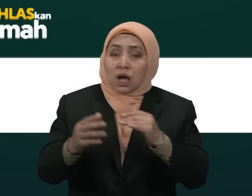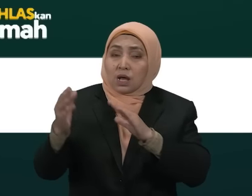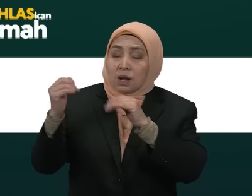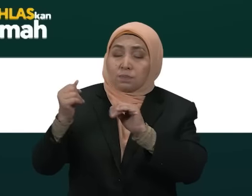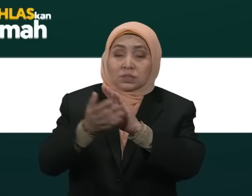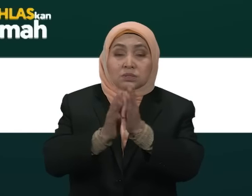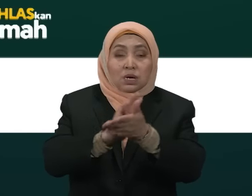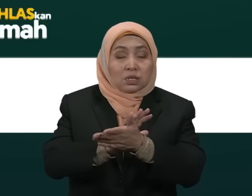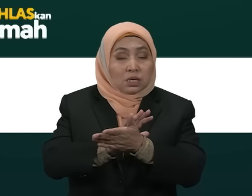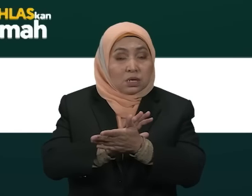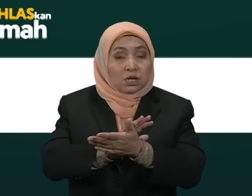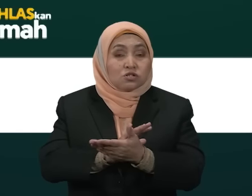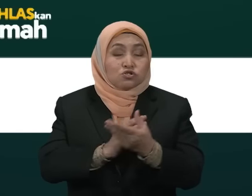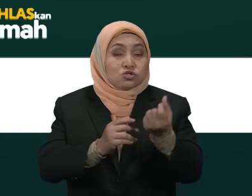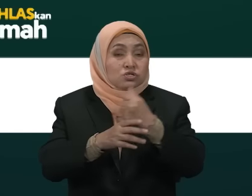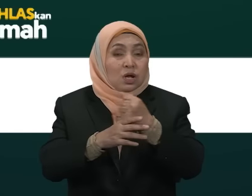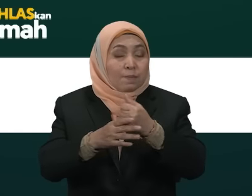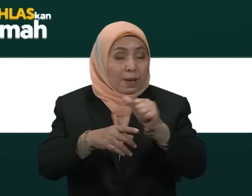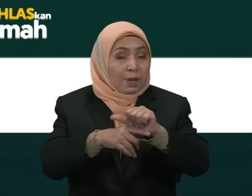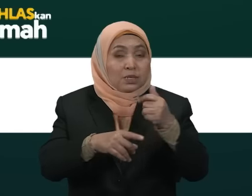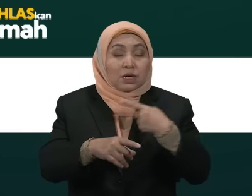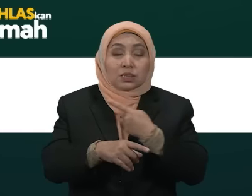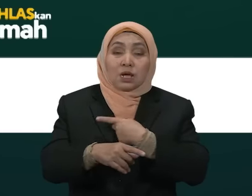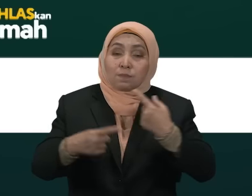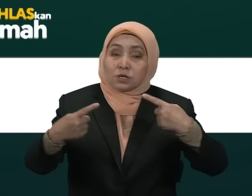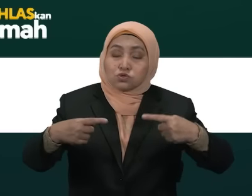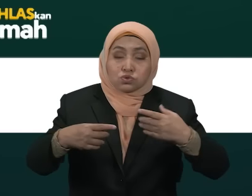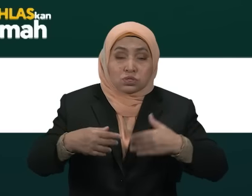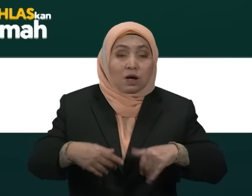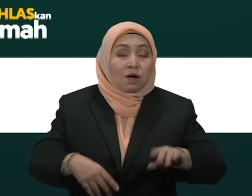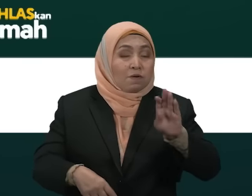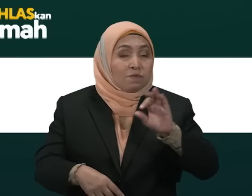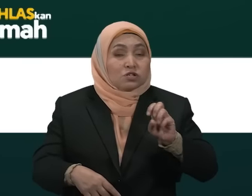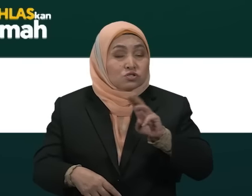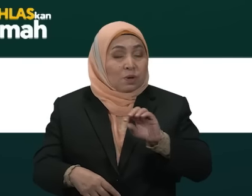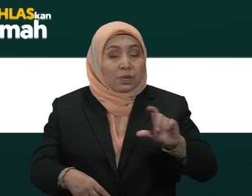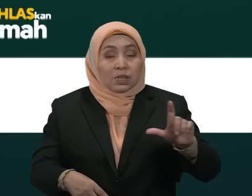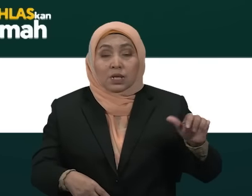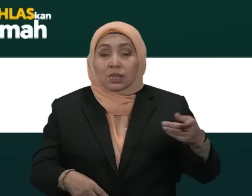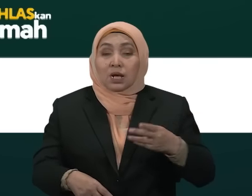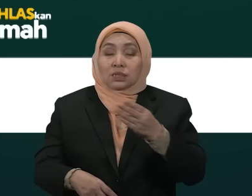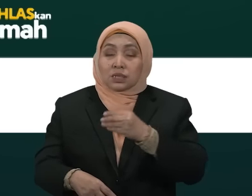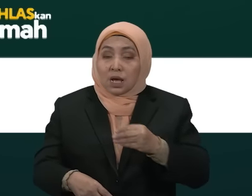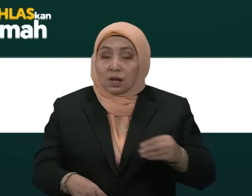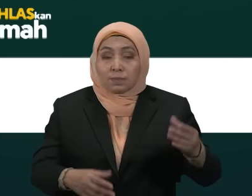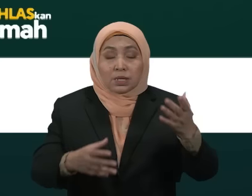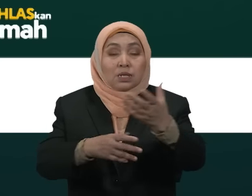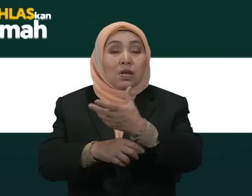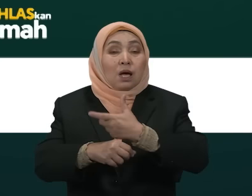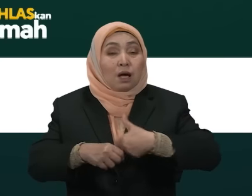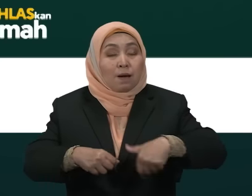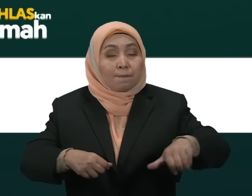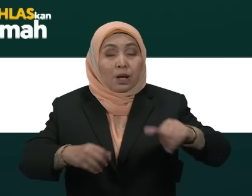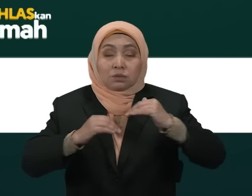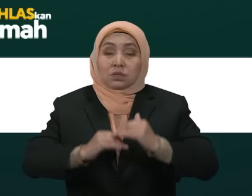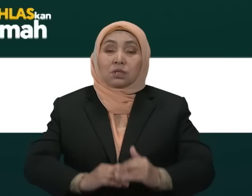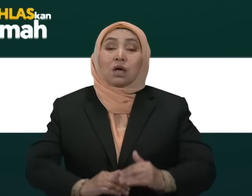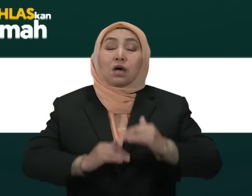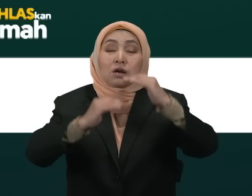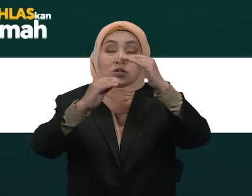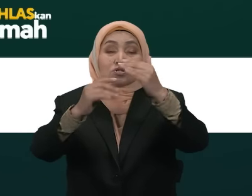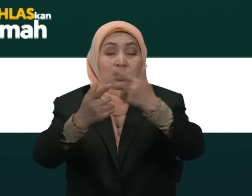menjadi sebagai saham amal kita berjuang fi sabilillah bi amwalihim, dan mendapat ganjaran darajah di